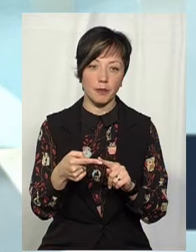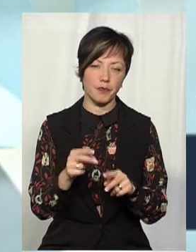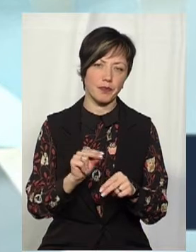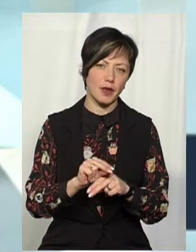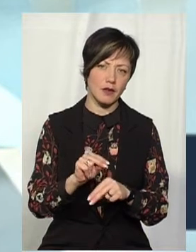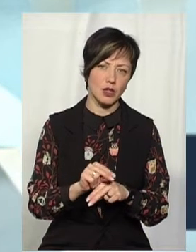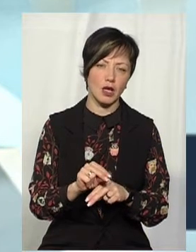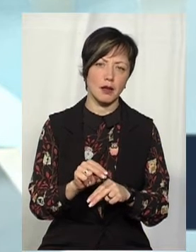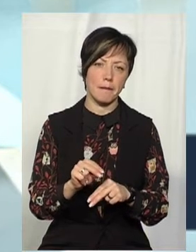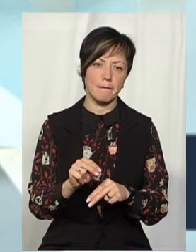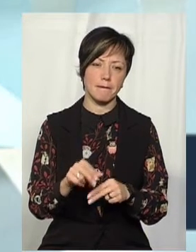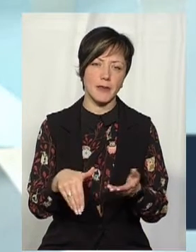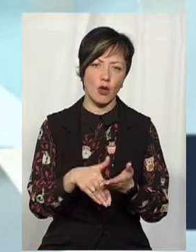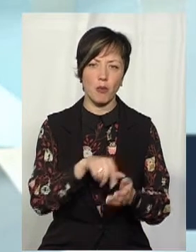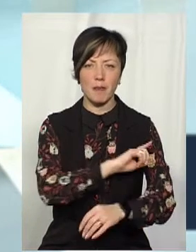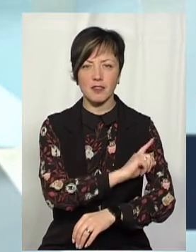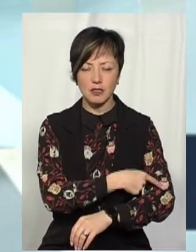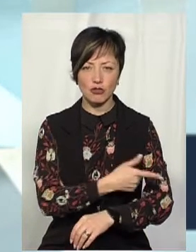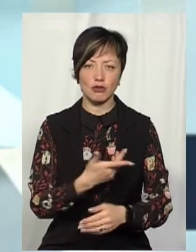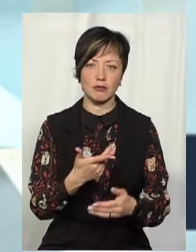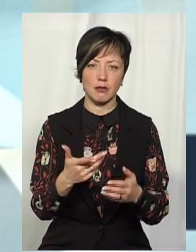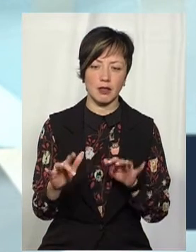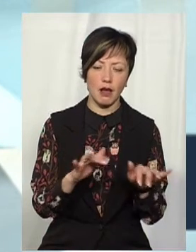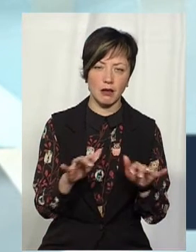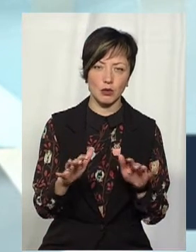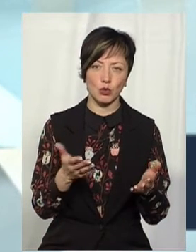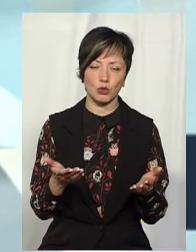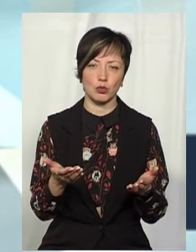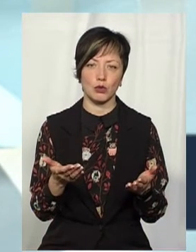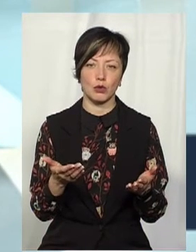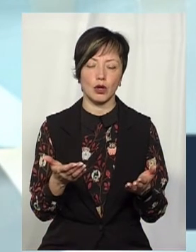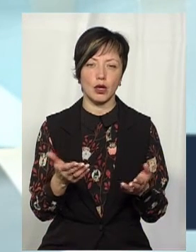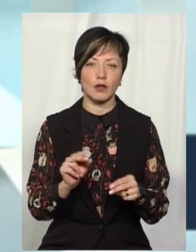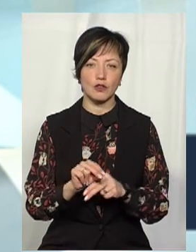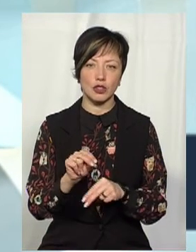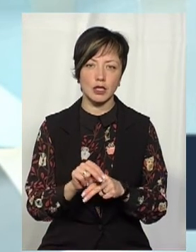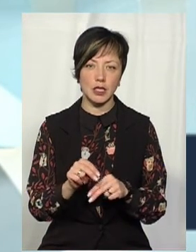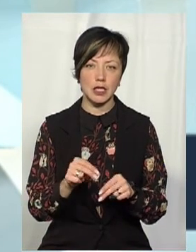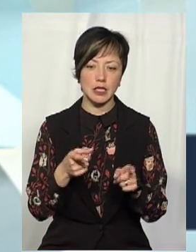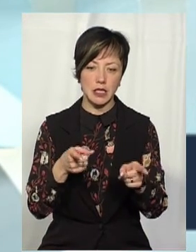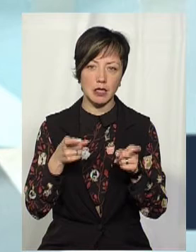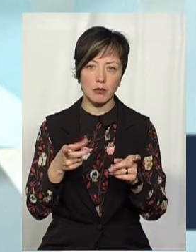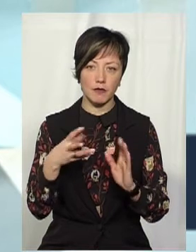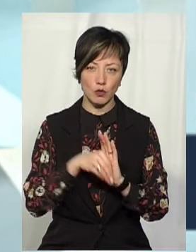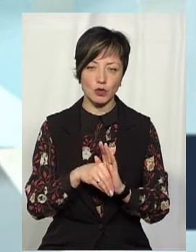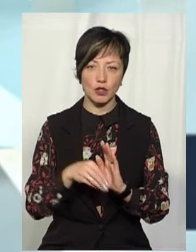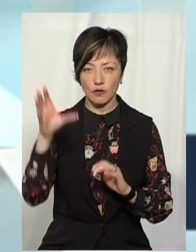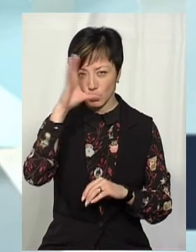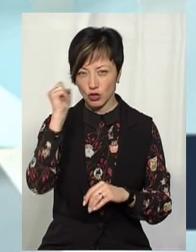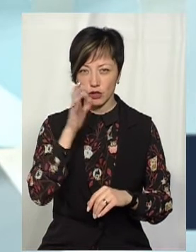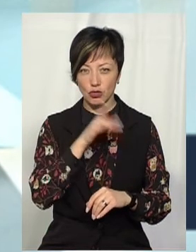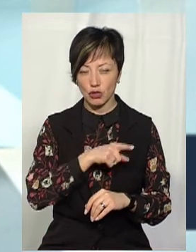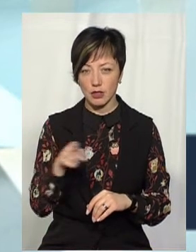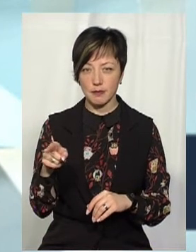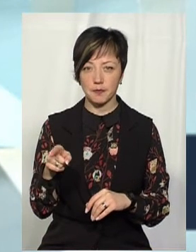там прийомом фізичним, тактику вони вчили. Вчили стрільби, в тому числі і в нічний